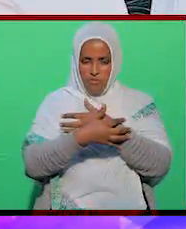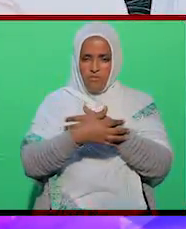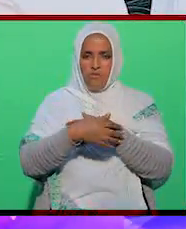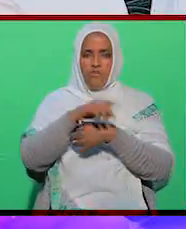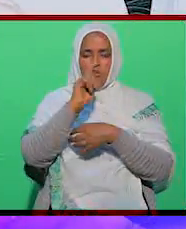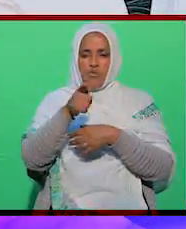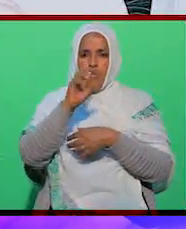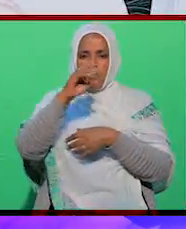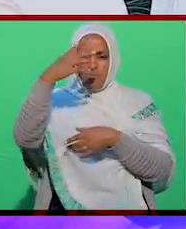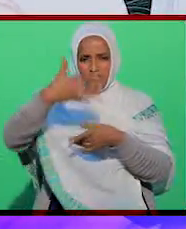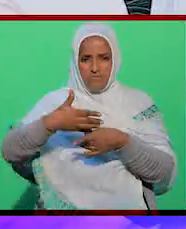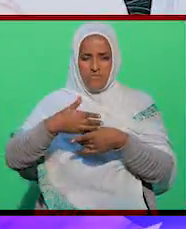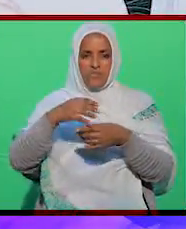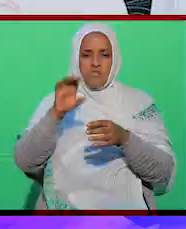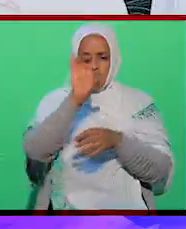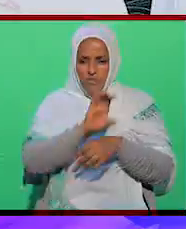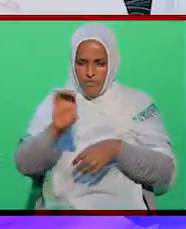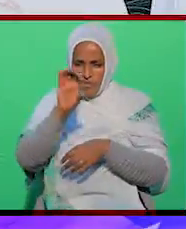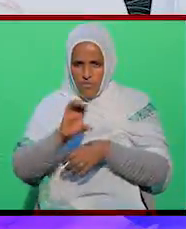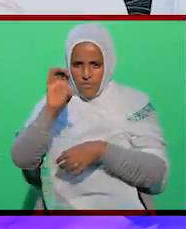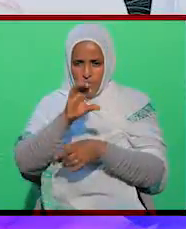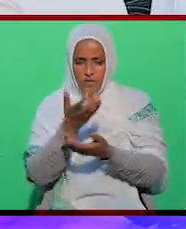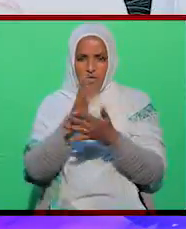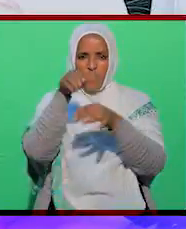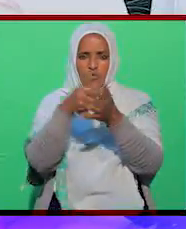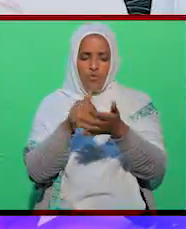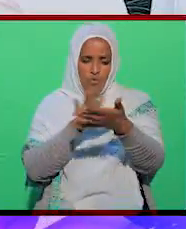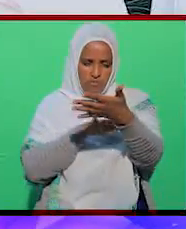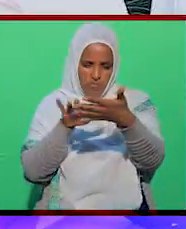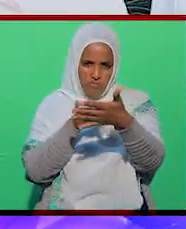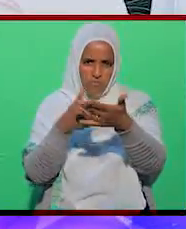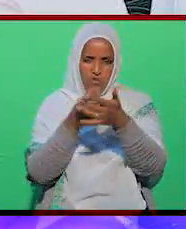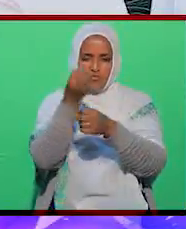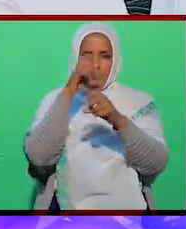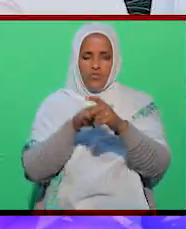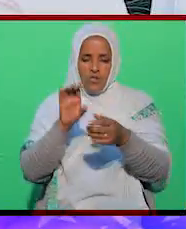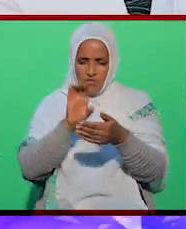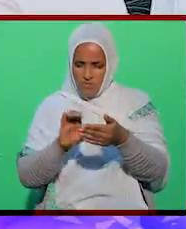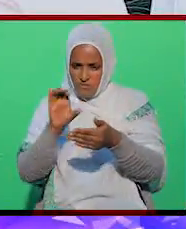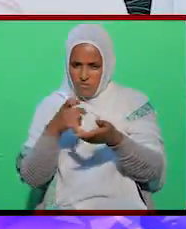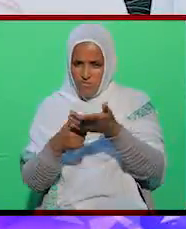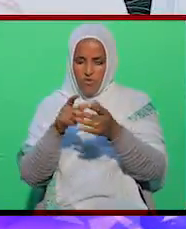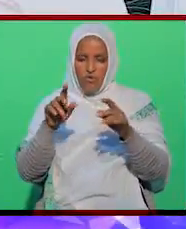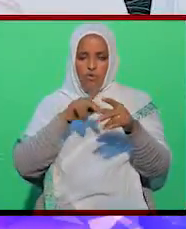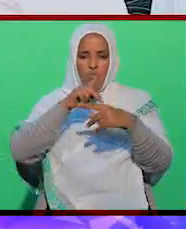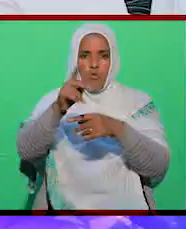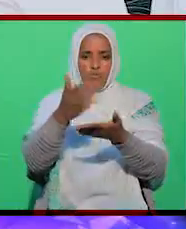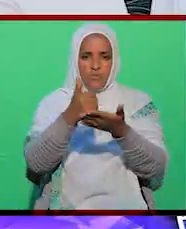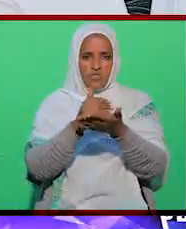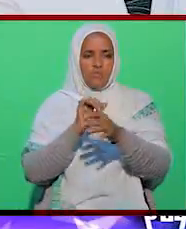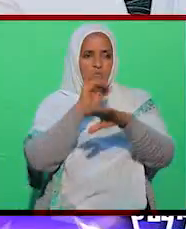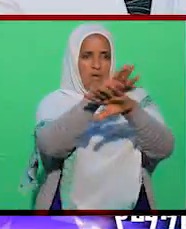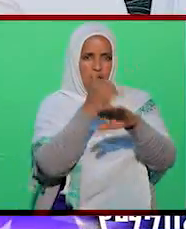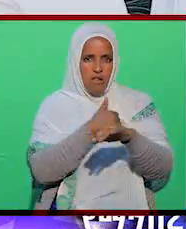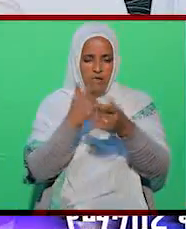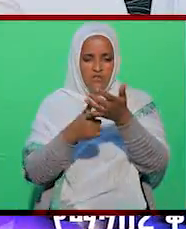ውዝግብ አንዳ ነገሮች ጉግል ይዘጋሉ ለምን ጉግል ያን ሰርች የምናደርጋቸውን ነገሮች ያጠናና ብዙ ጊዜ ሰርች የምናደርገውን ነገር ያ